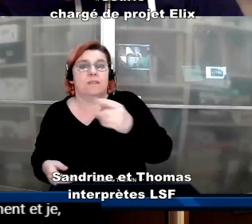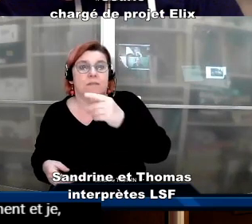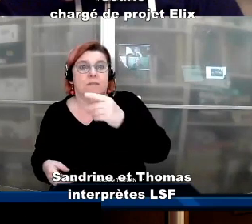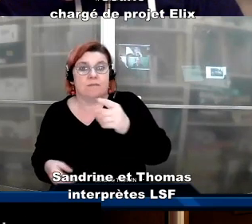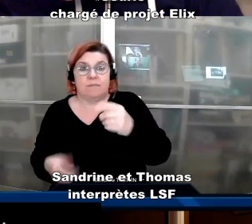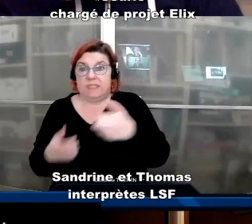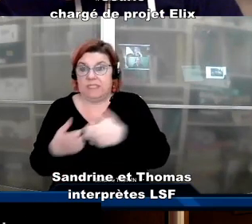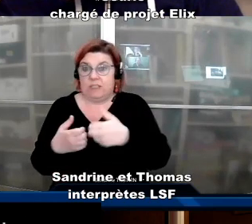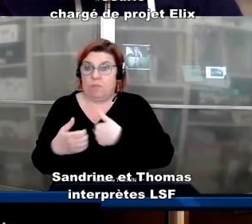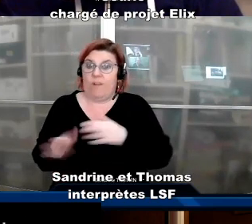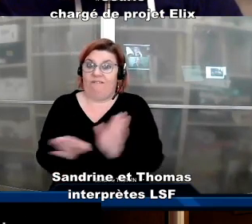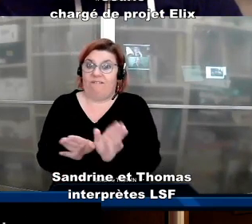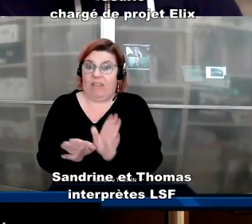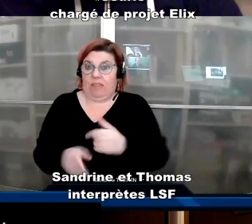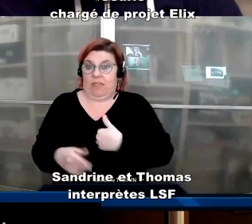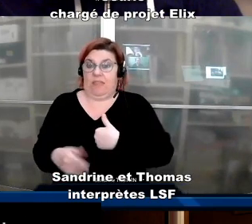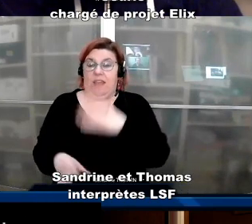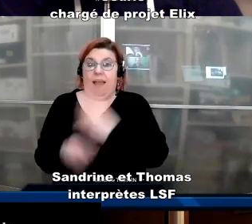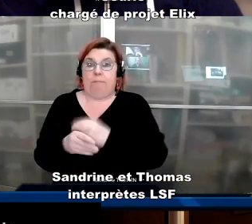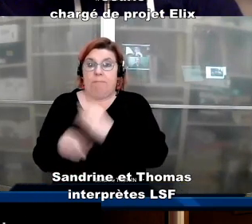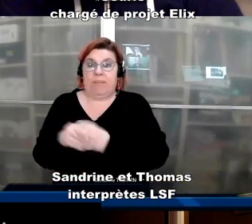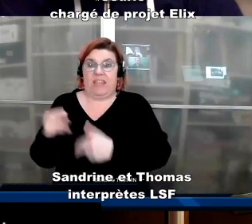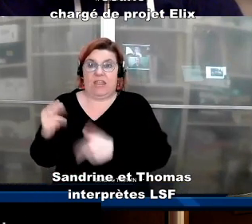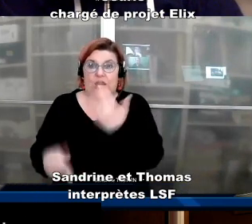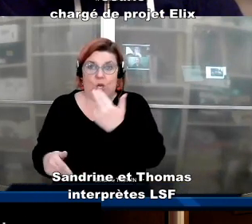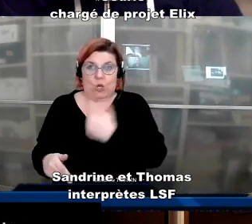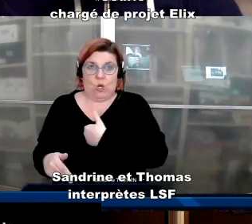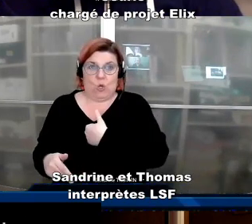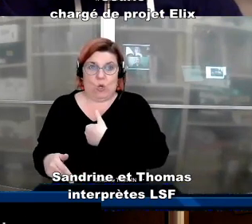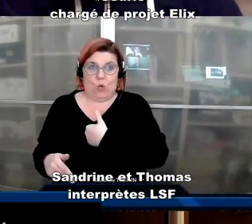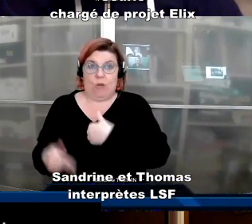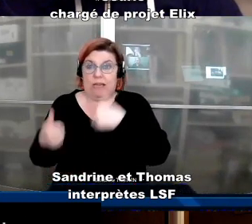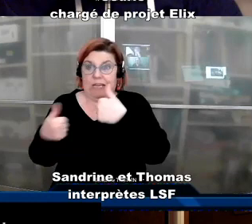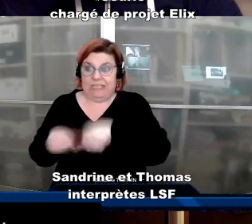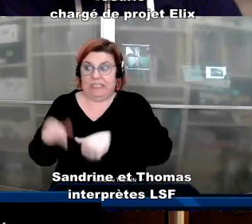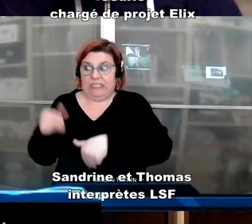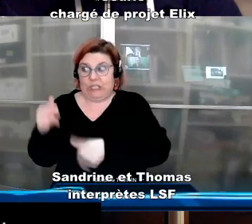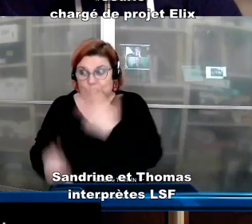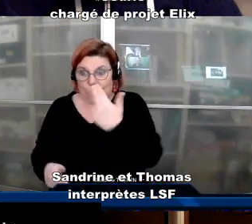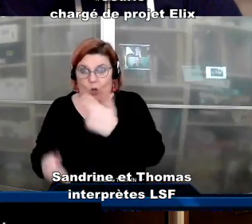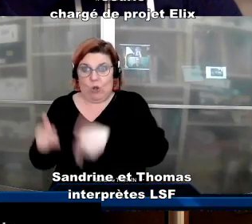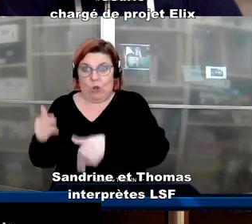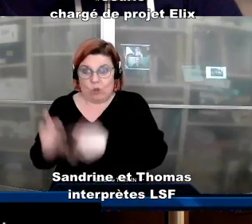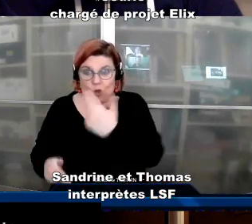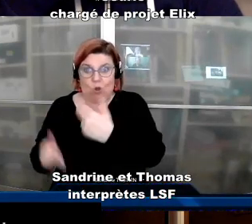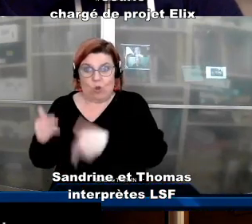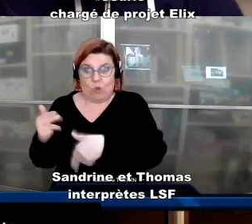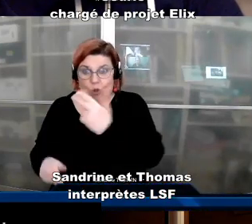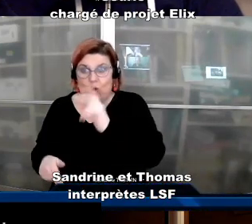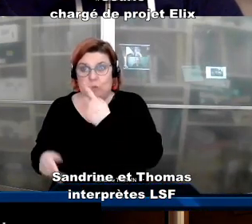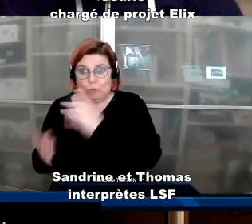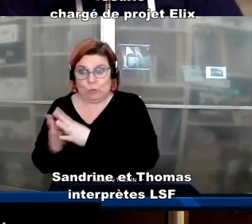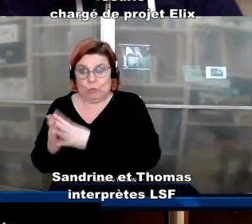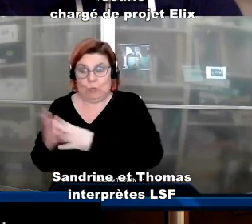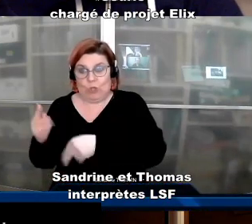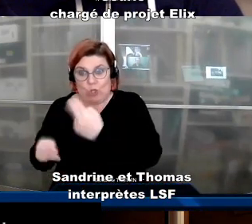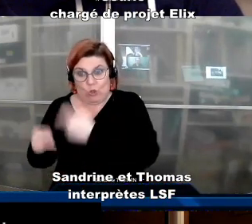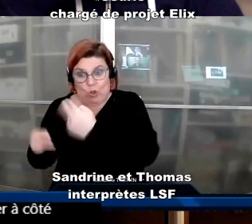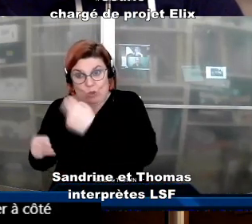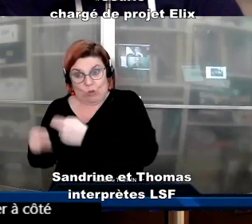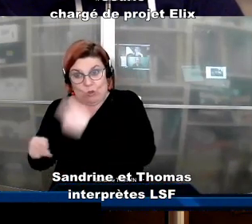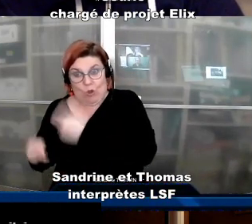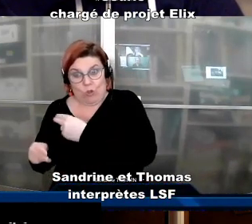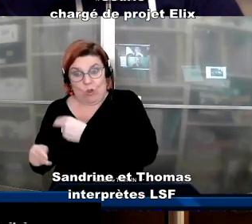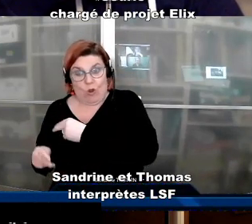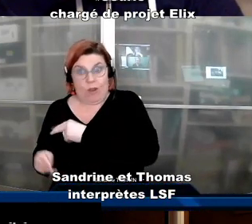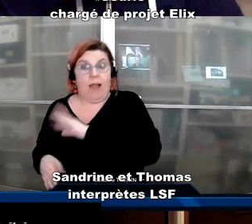j'ai appris dans le Nord. Je suis restée dans le Nord avec des personnes sourdes qui venaient du Nord. Et après, j'ai travaillé à l'IVT.